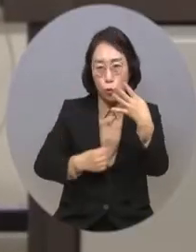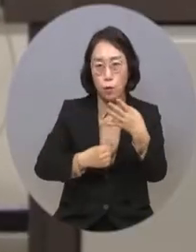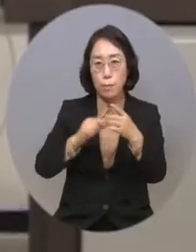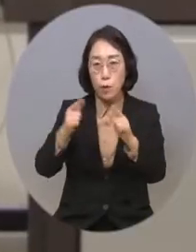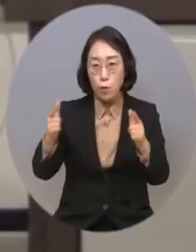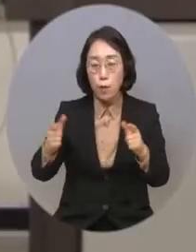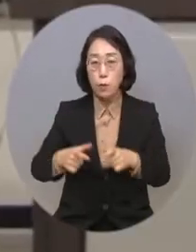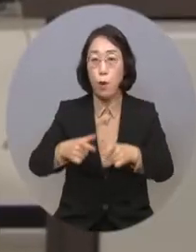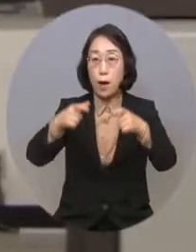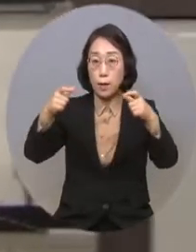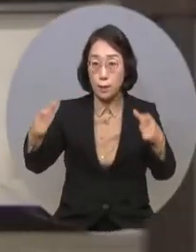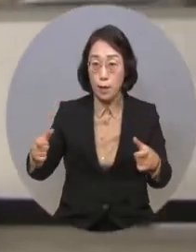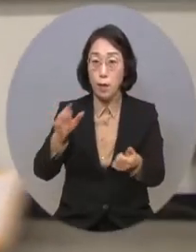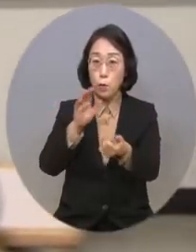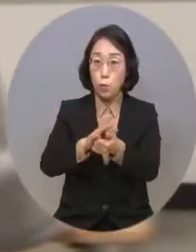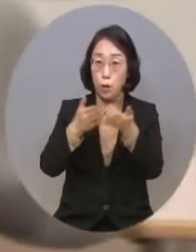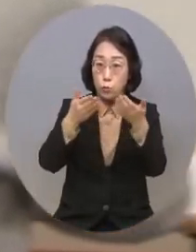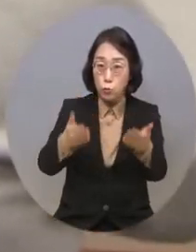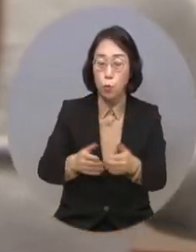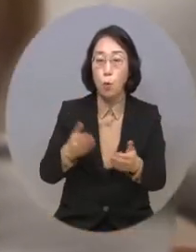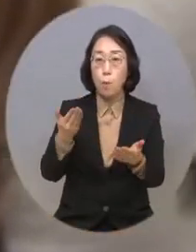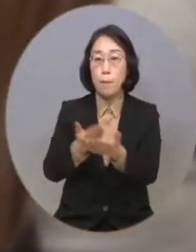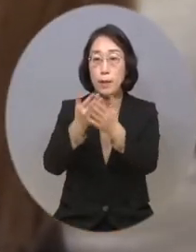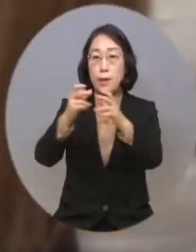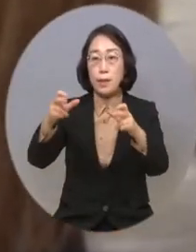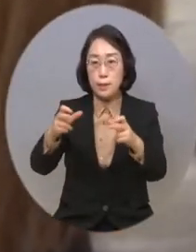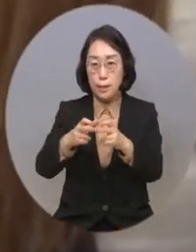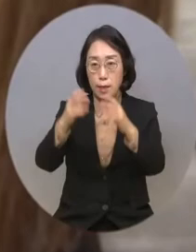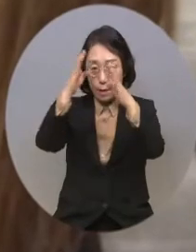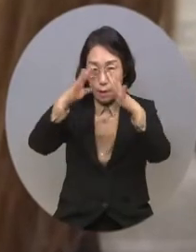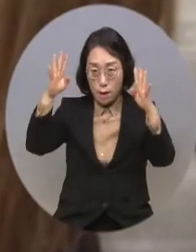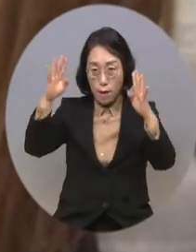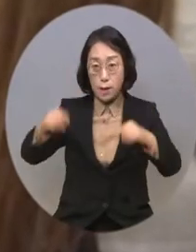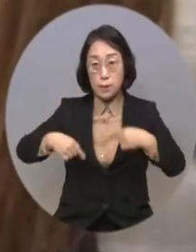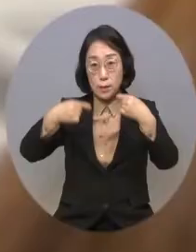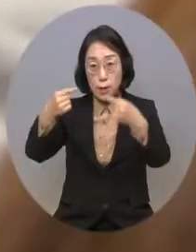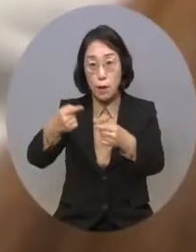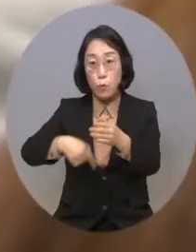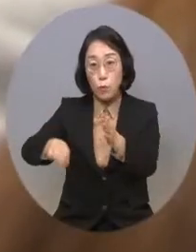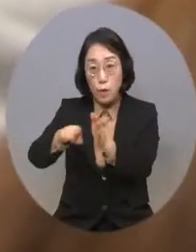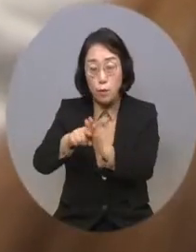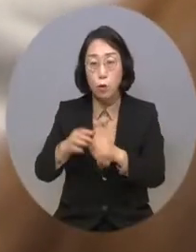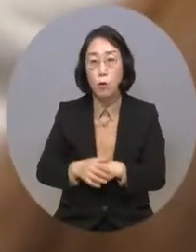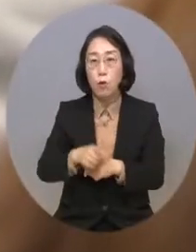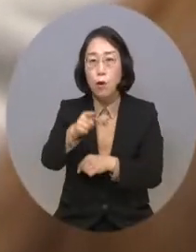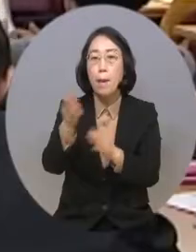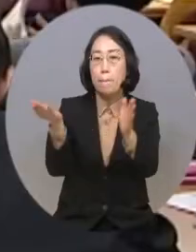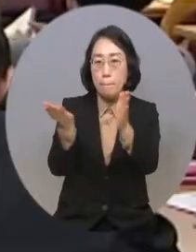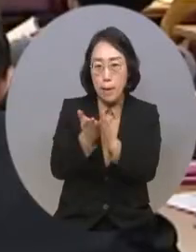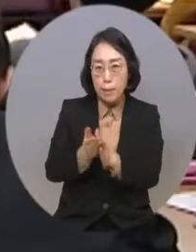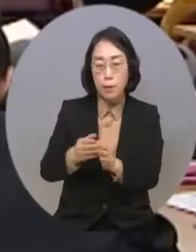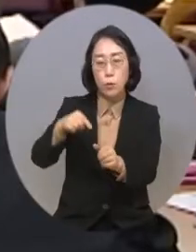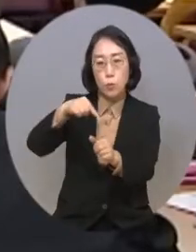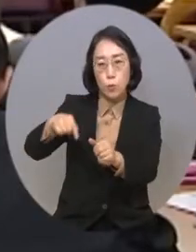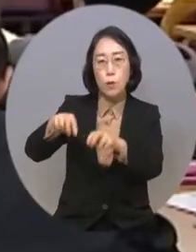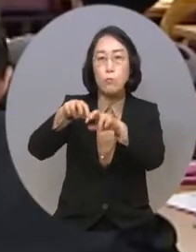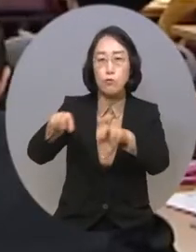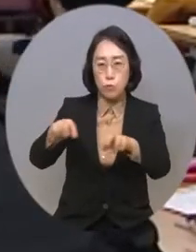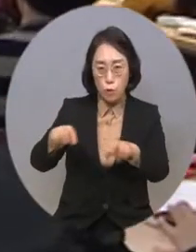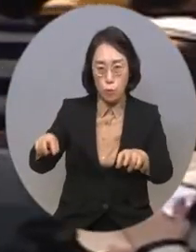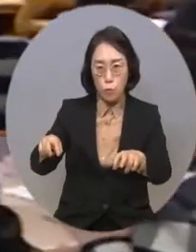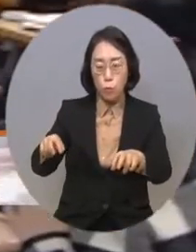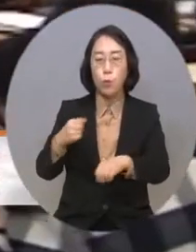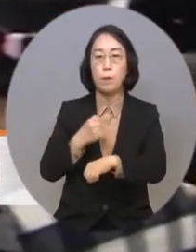지원을 확대하고 발달 장애인의 대학 진학 현황을 고려해 발달 장애인 대상 대학 교육 과정 분석도